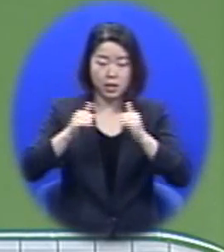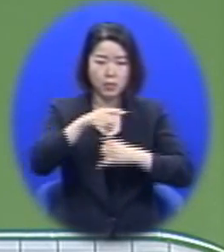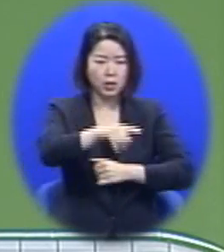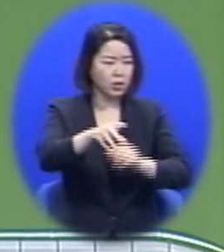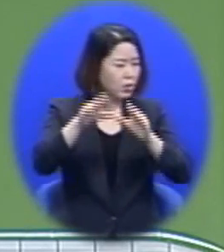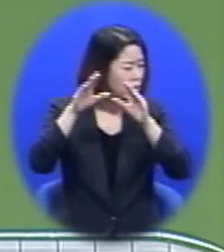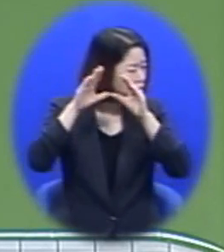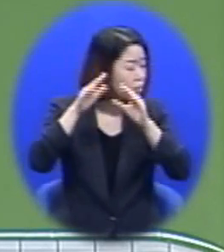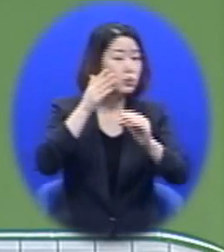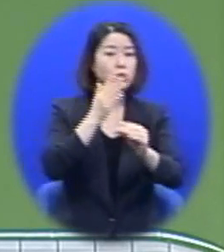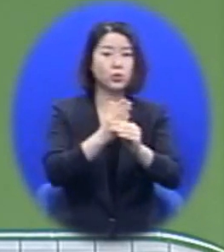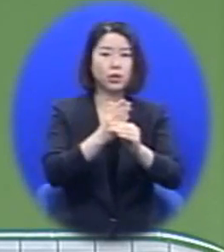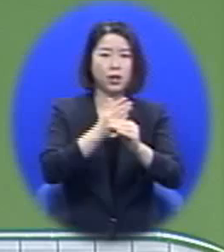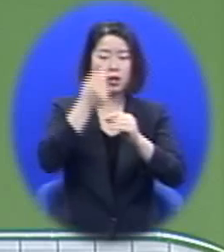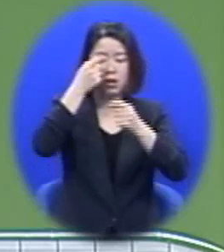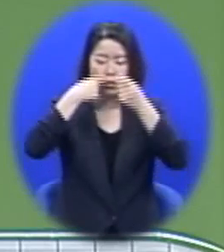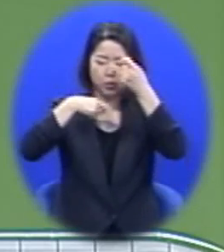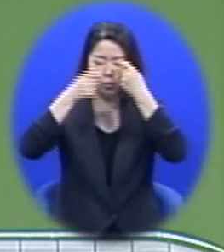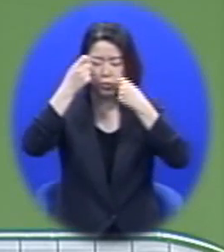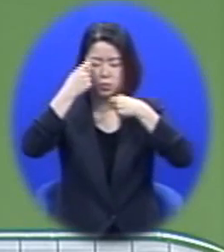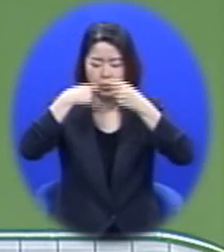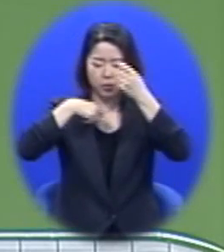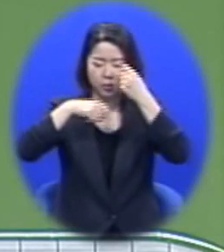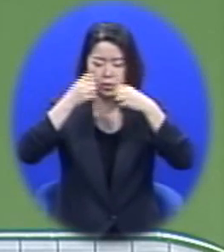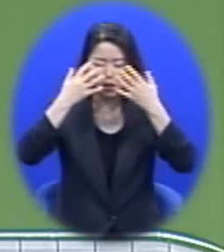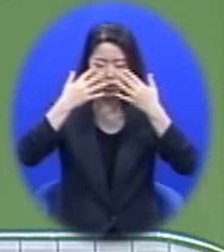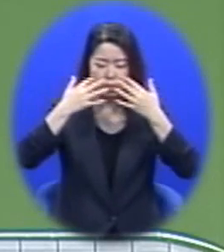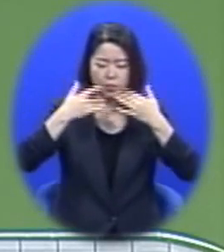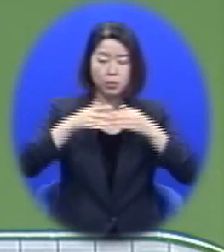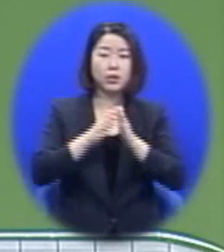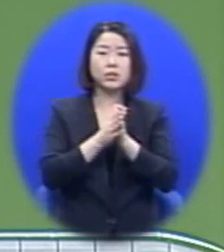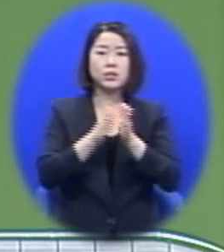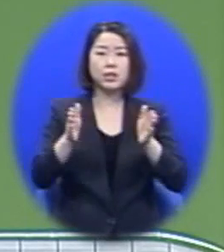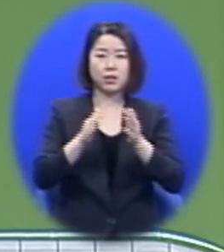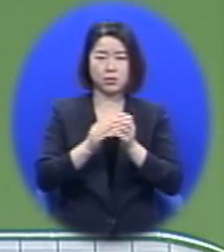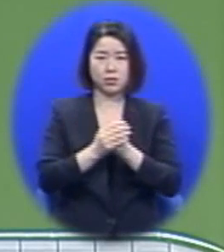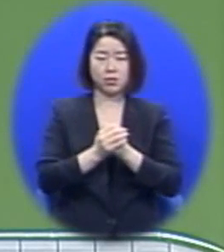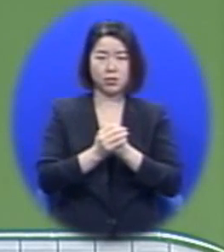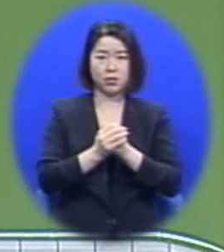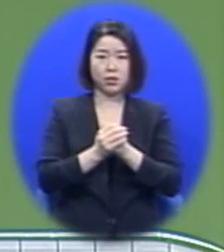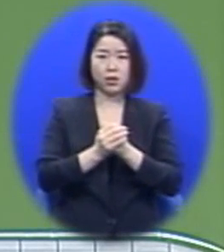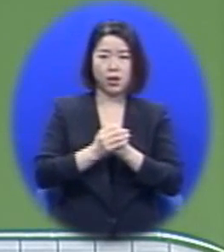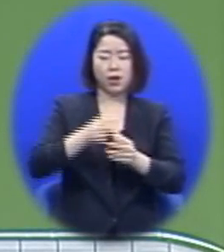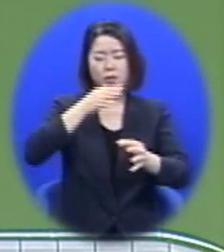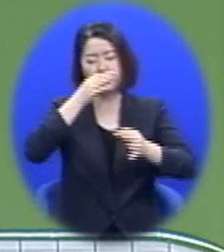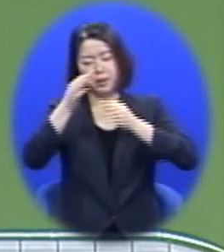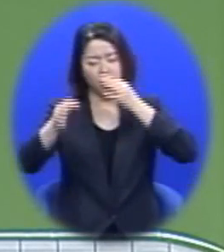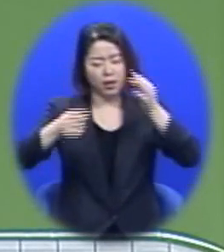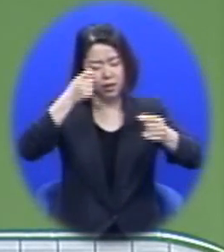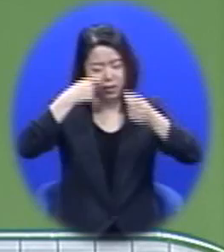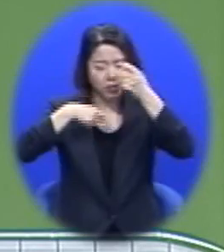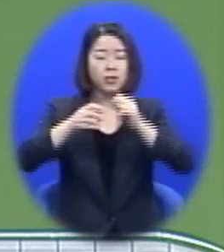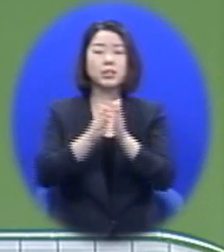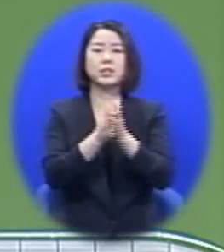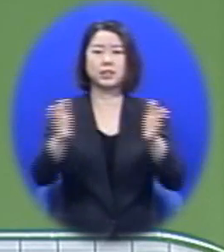듣다가 울기 시작했습니다. 흐느끼기 시작했습니다. 통곡하기 시작했습니다.